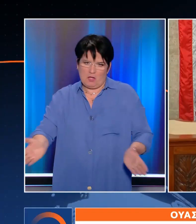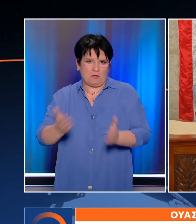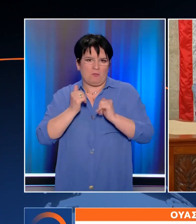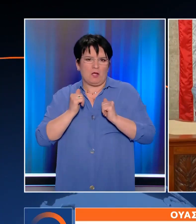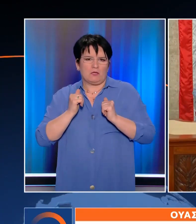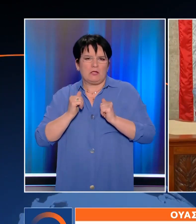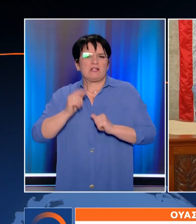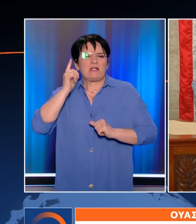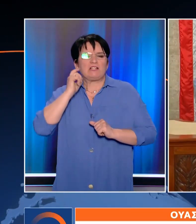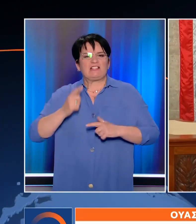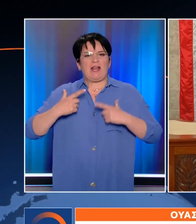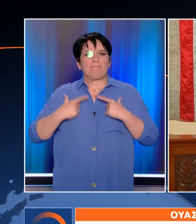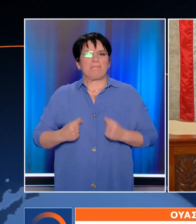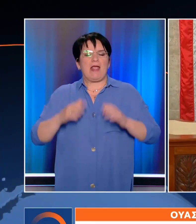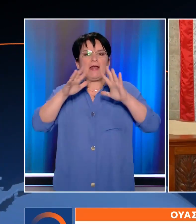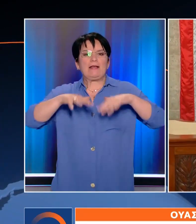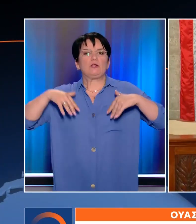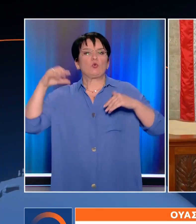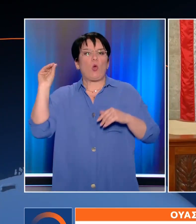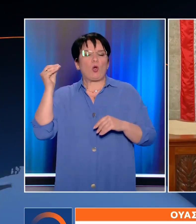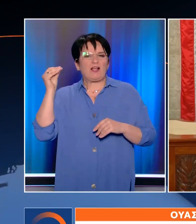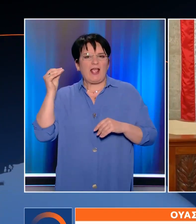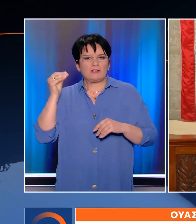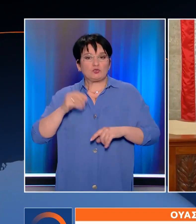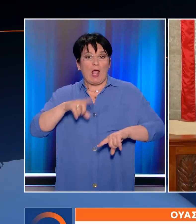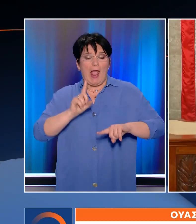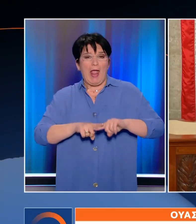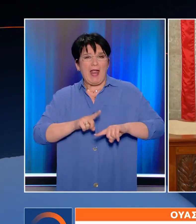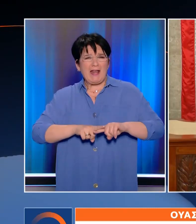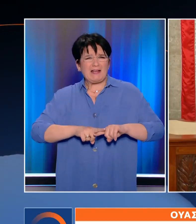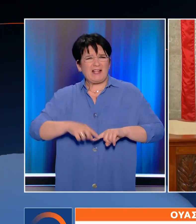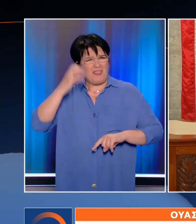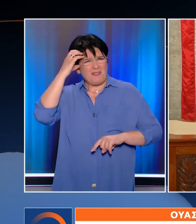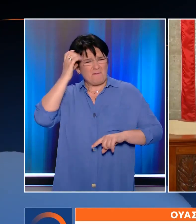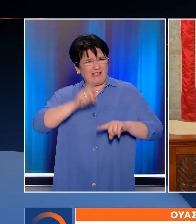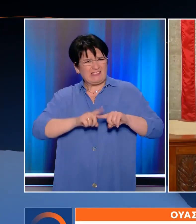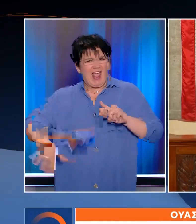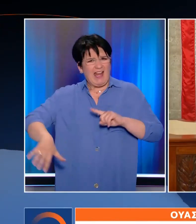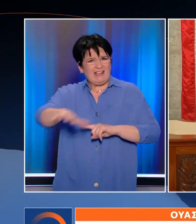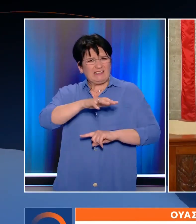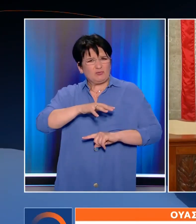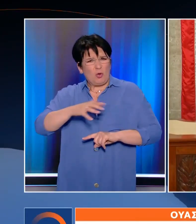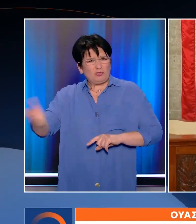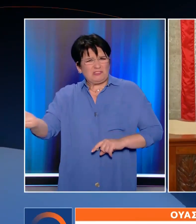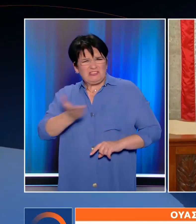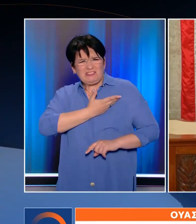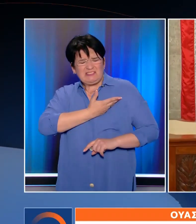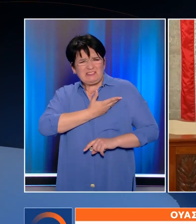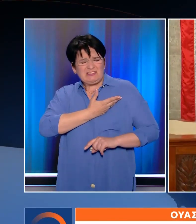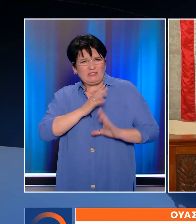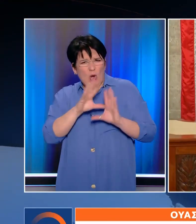Αξιότιμα μέλη του Κογκρέσου, σας ζητώ να μην ξεχάσετε την ελληνική πληγή του ελληνισμού που μας